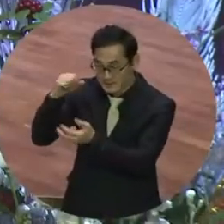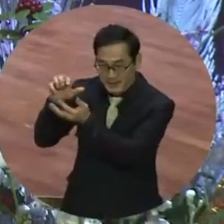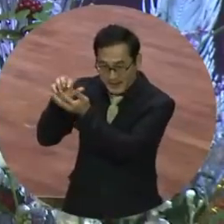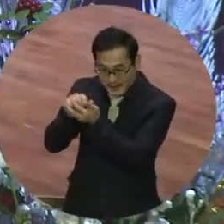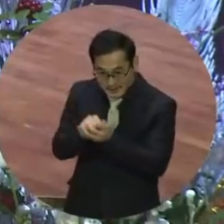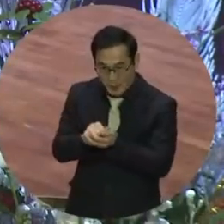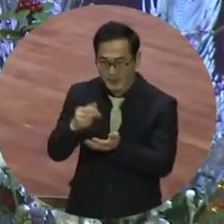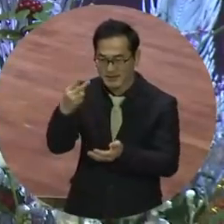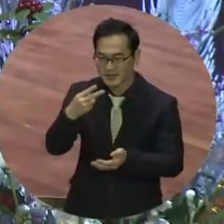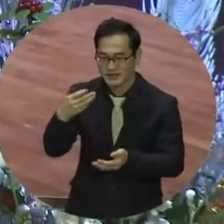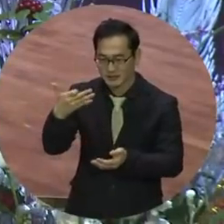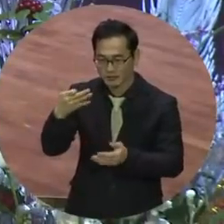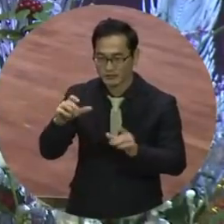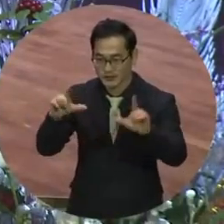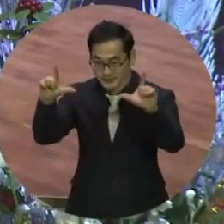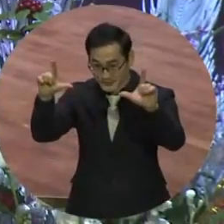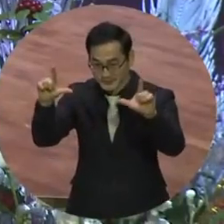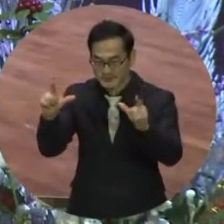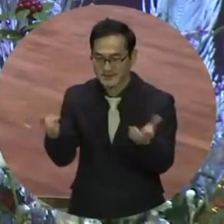감당해 나가시기를 바랍니다.